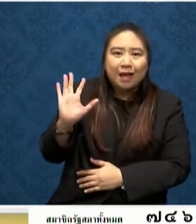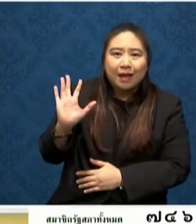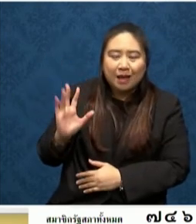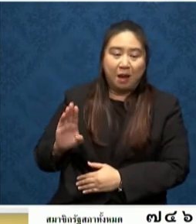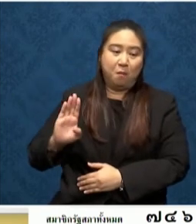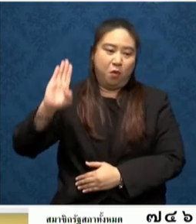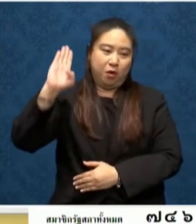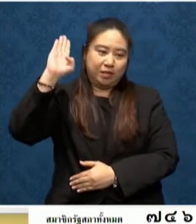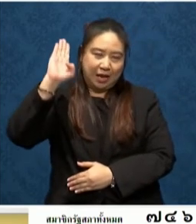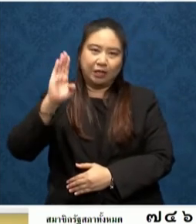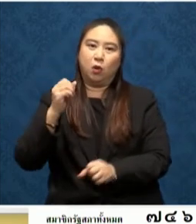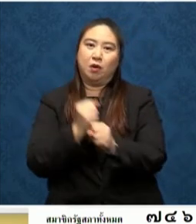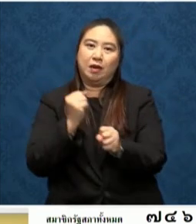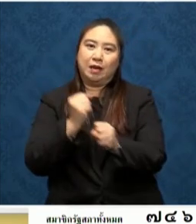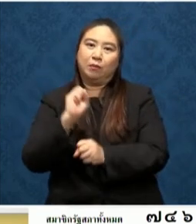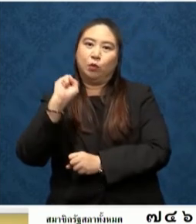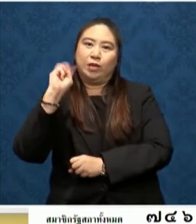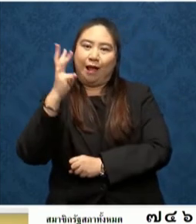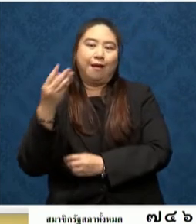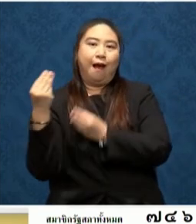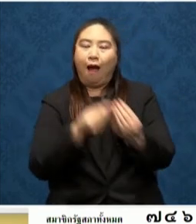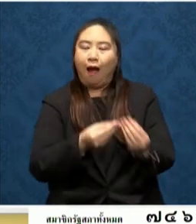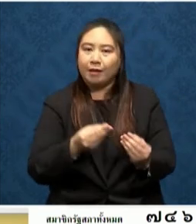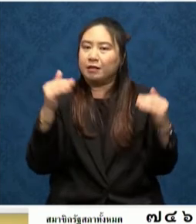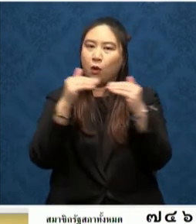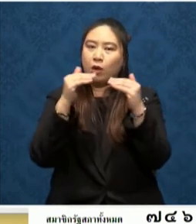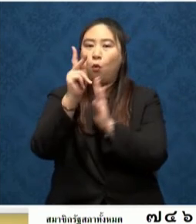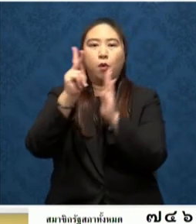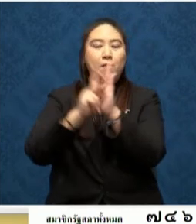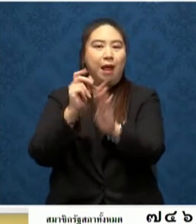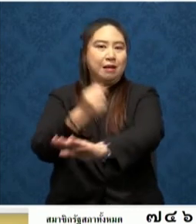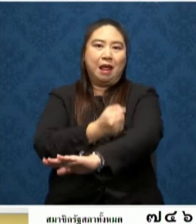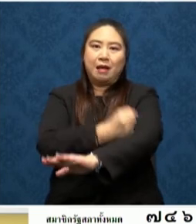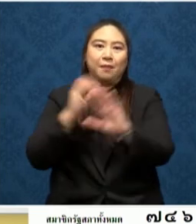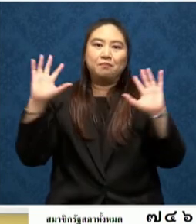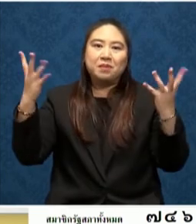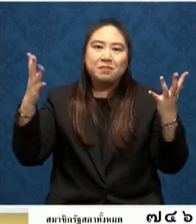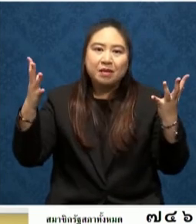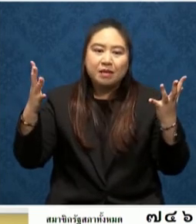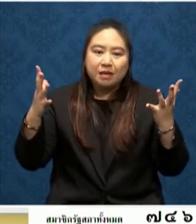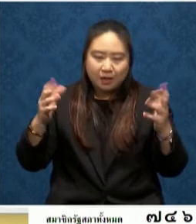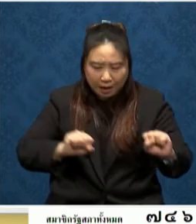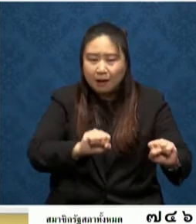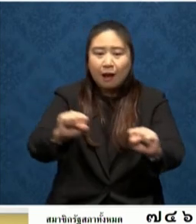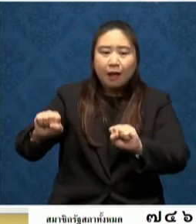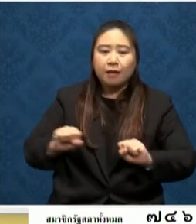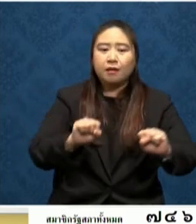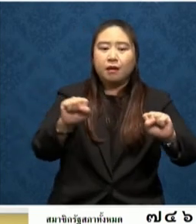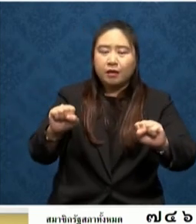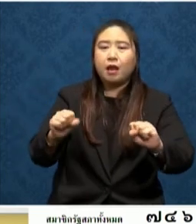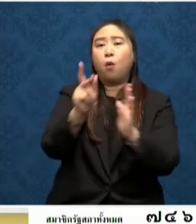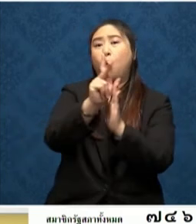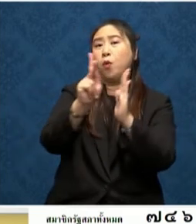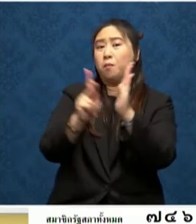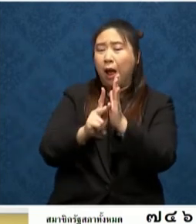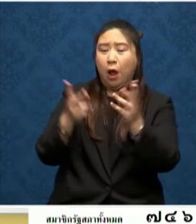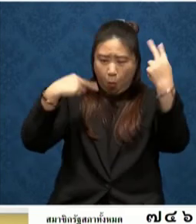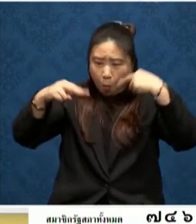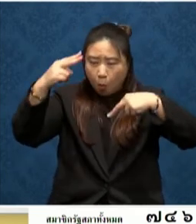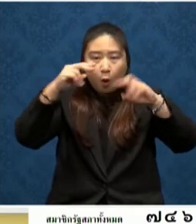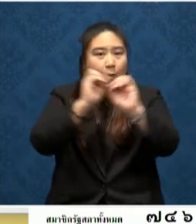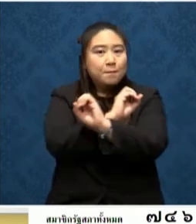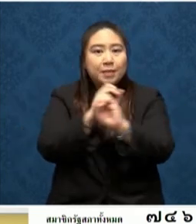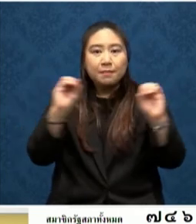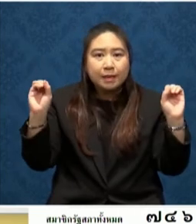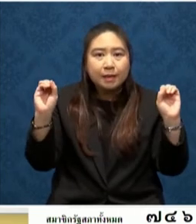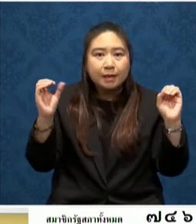รให้ถกต้องตามกวหมายแงงาน.Rider ไม่ได้รบความคมครองใดๆตามกวดหมายแงงาน.สิทธิและ